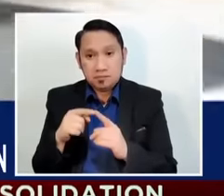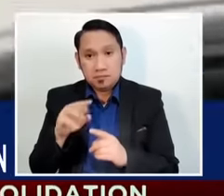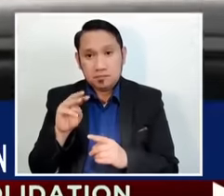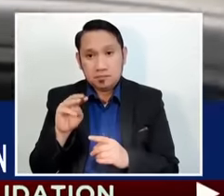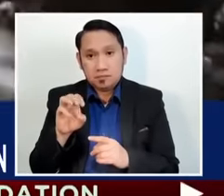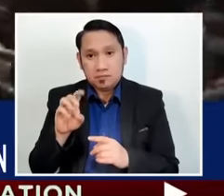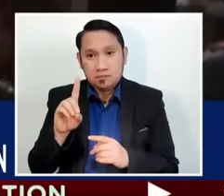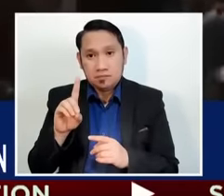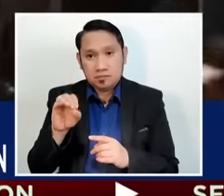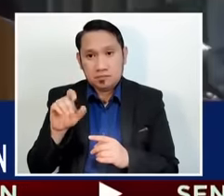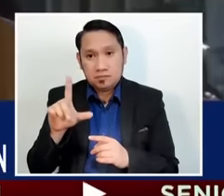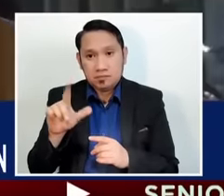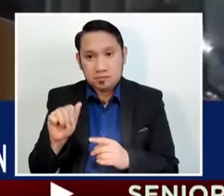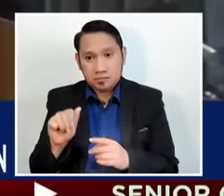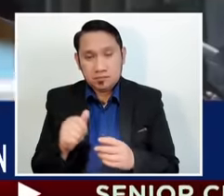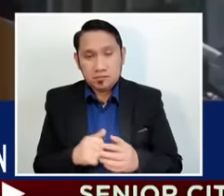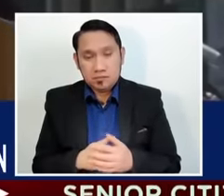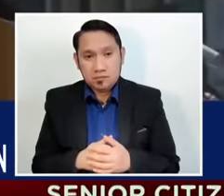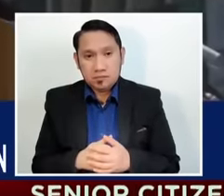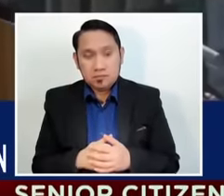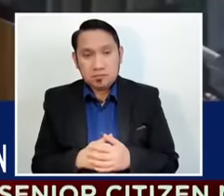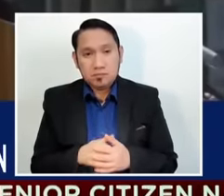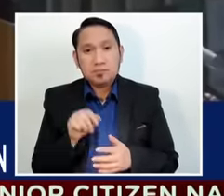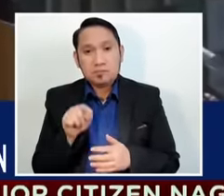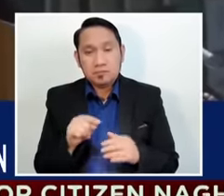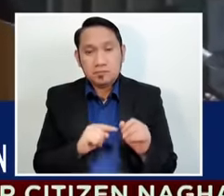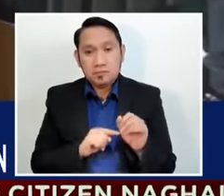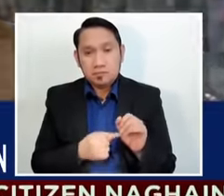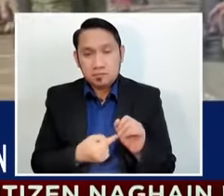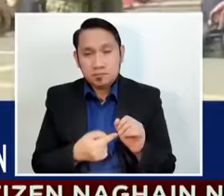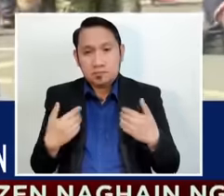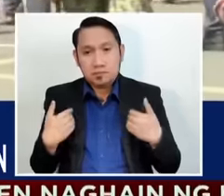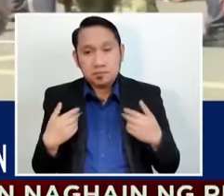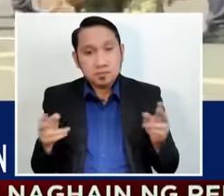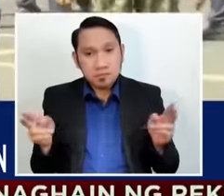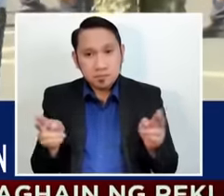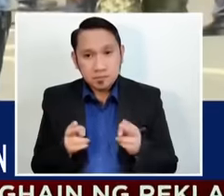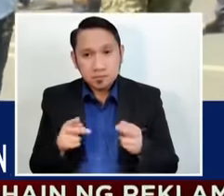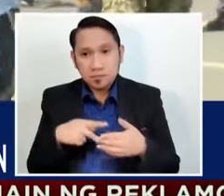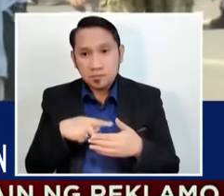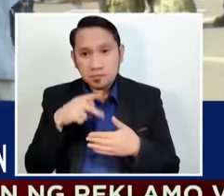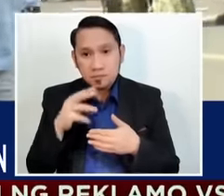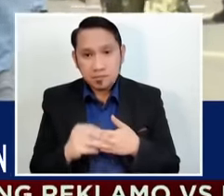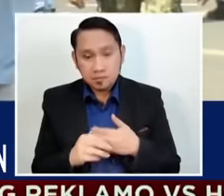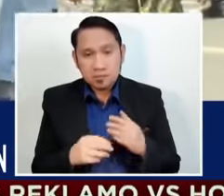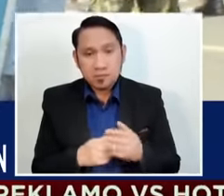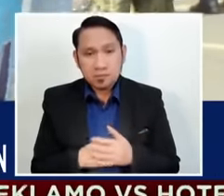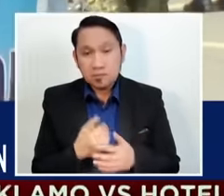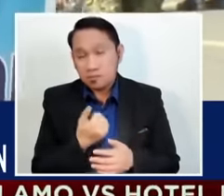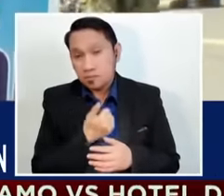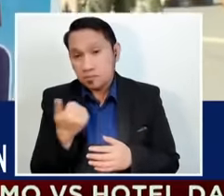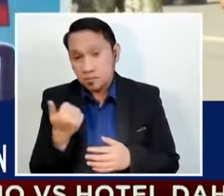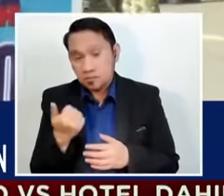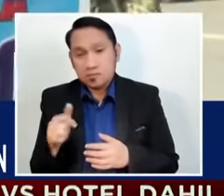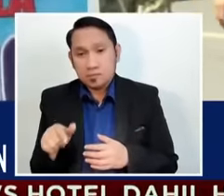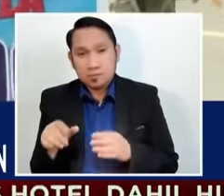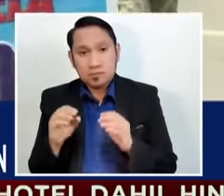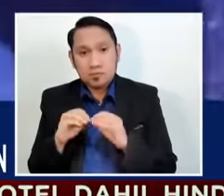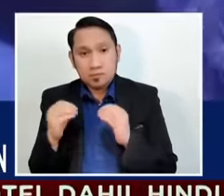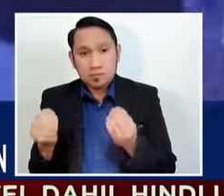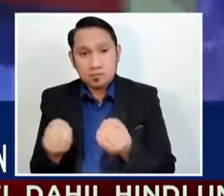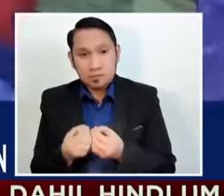Isang pagpupugay! Kung saan sila nagsagawa ng maikling programa. Ang manibela naman, tumulong papuntang